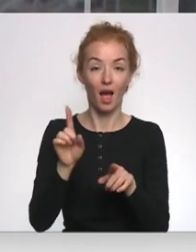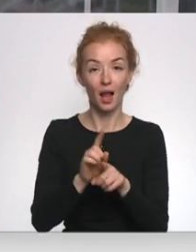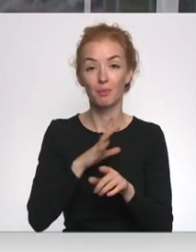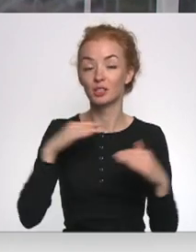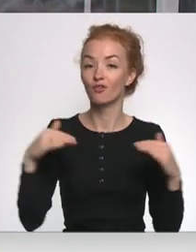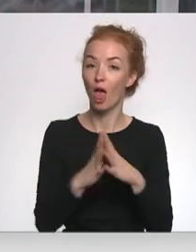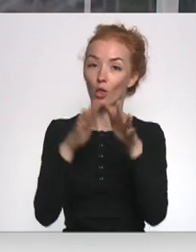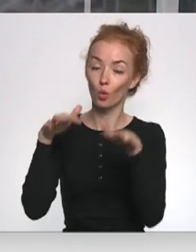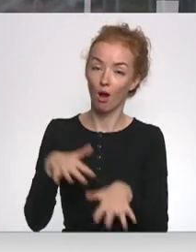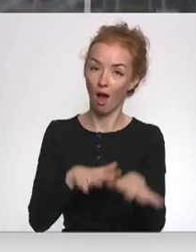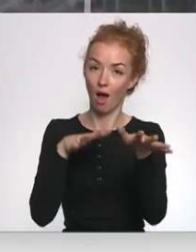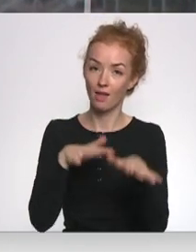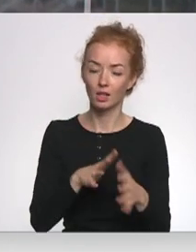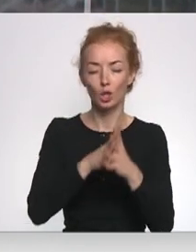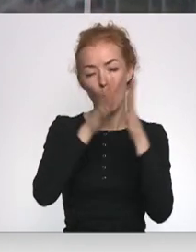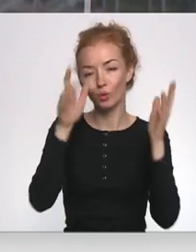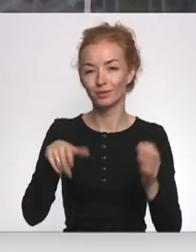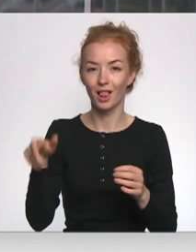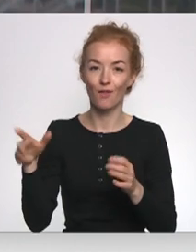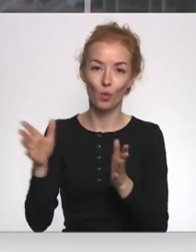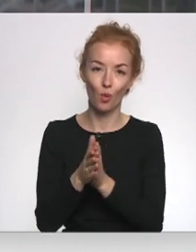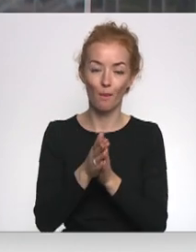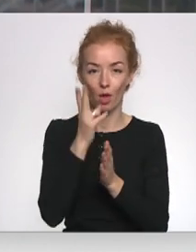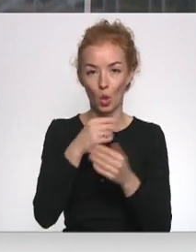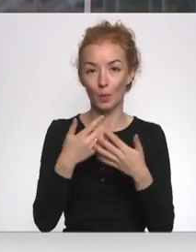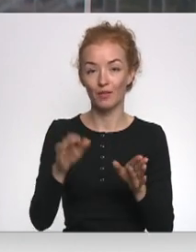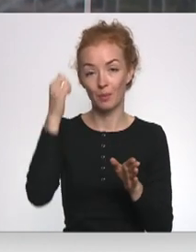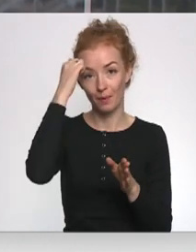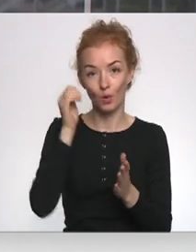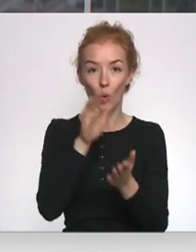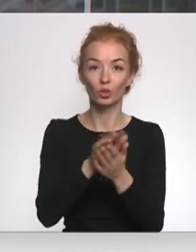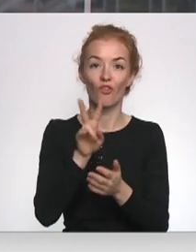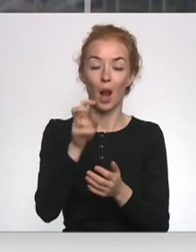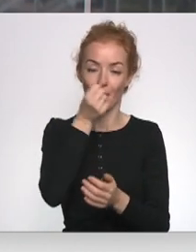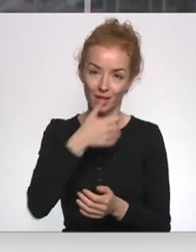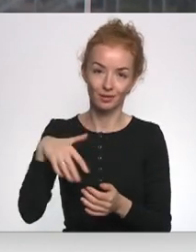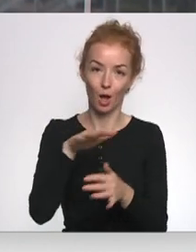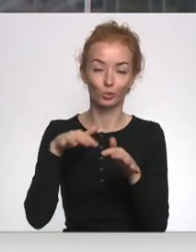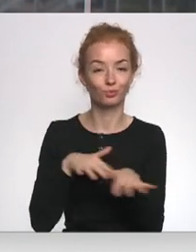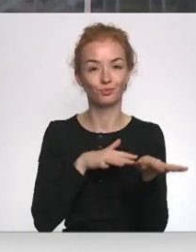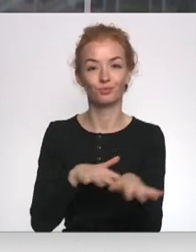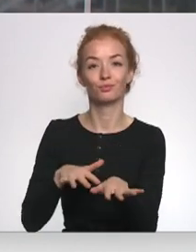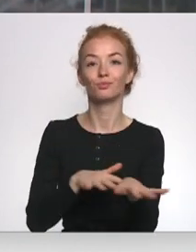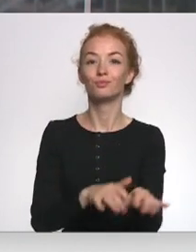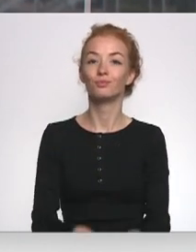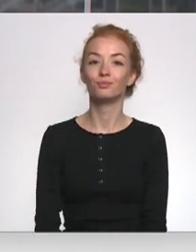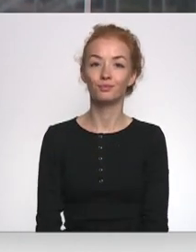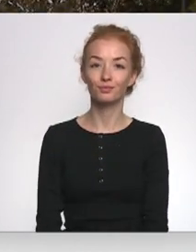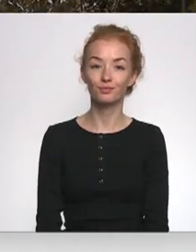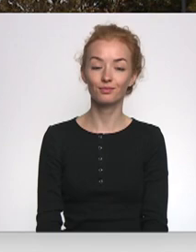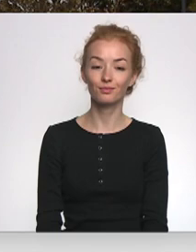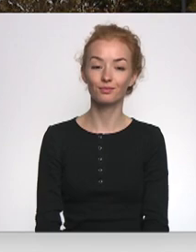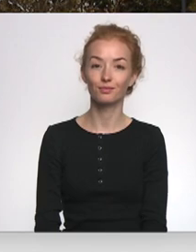kurā vairāk 100 cilvēku kopīgi devās no brīvības pieminekļu uz Vērmanas dārzu. Turpina man kolēģi Zanto Zolpalode.